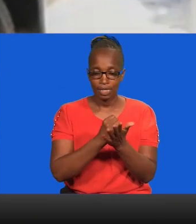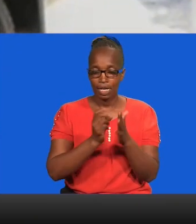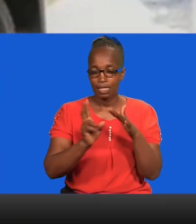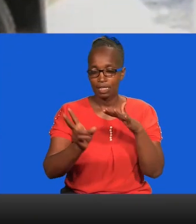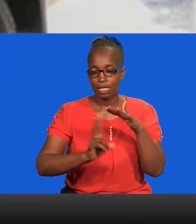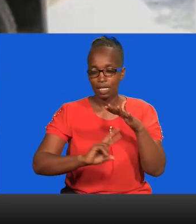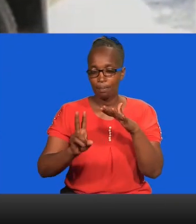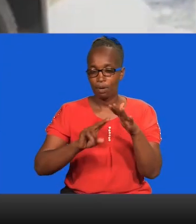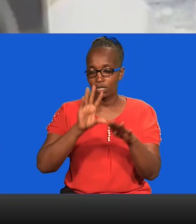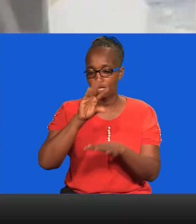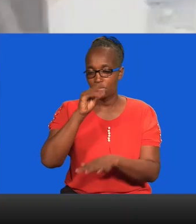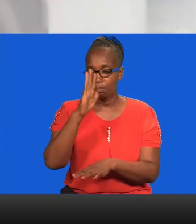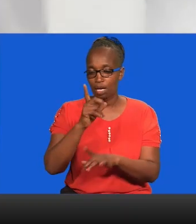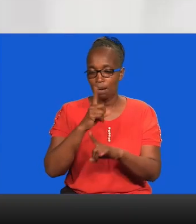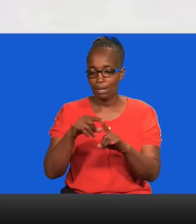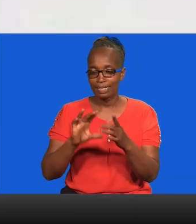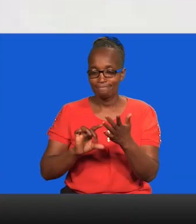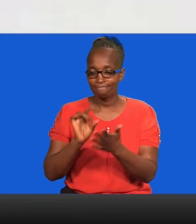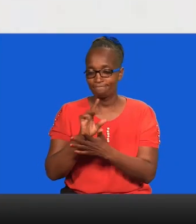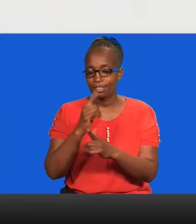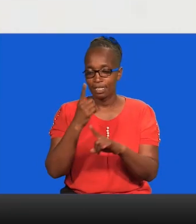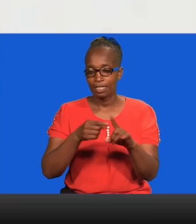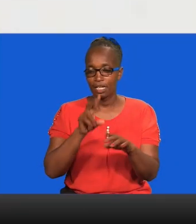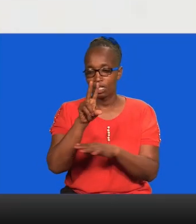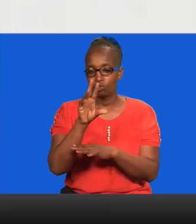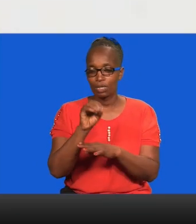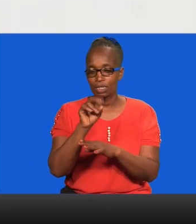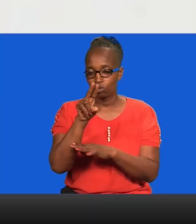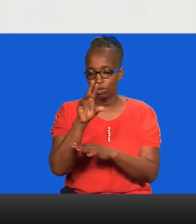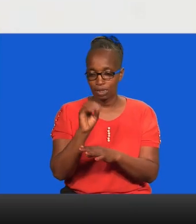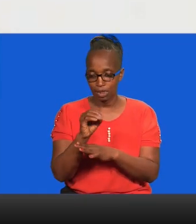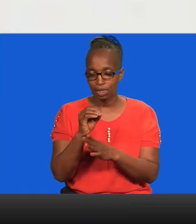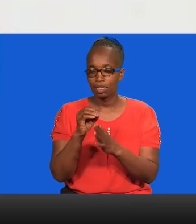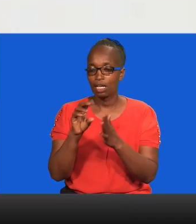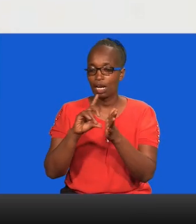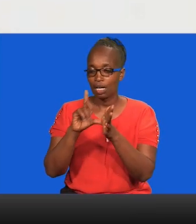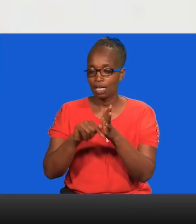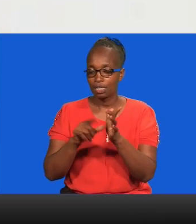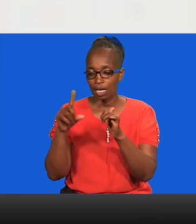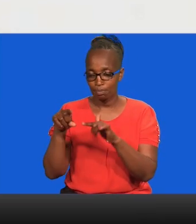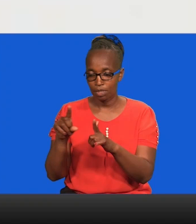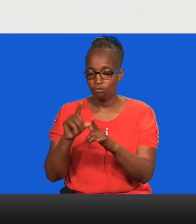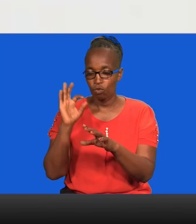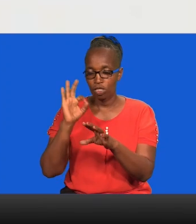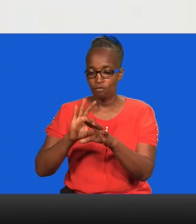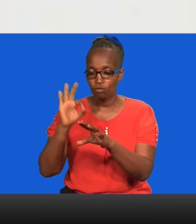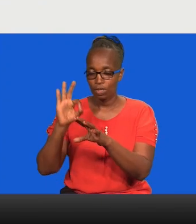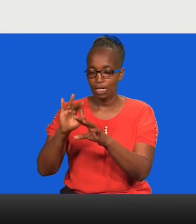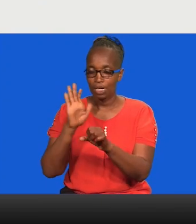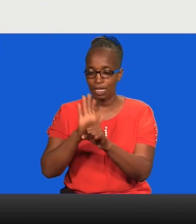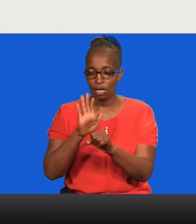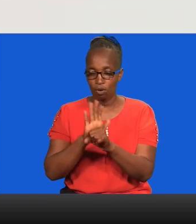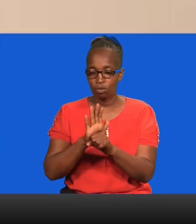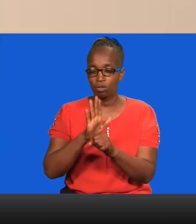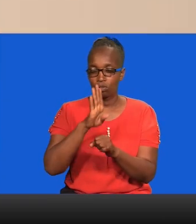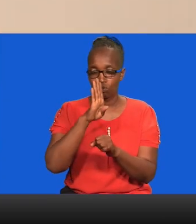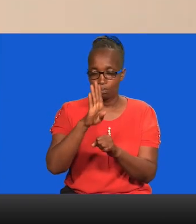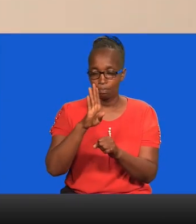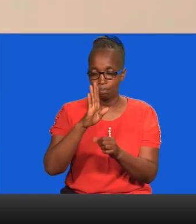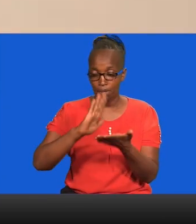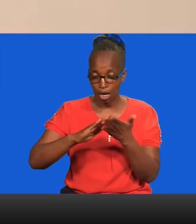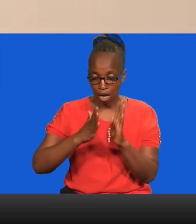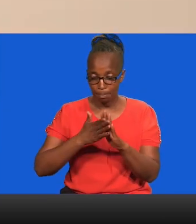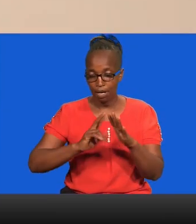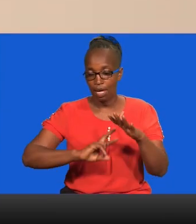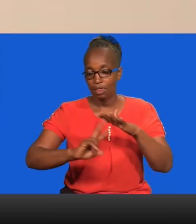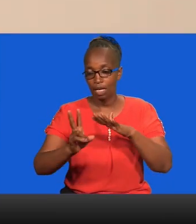yake siasani ilianza kung'aa, kwani alichaguliwa kama seneta kwa muhula wa pili katika uchaguzi mkuu wa mwaka wa